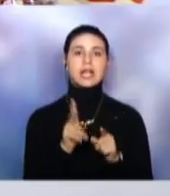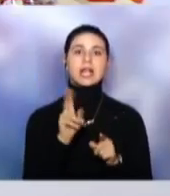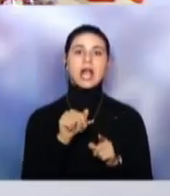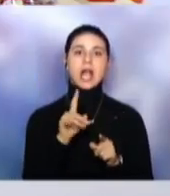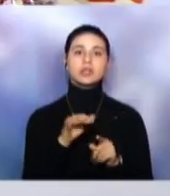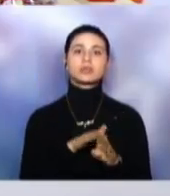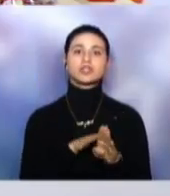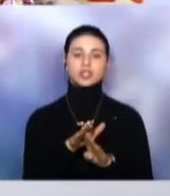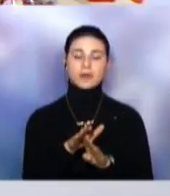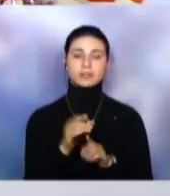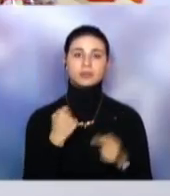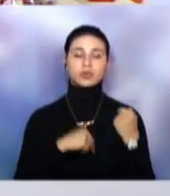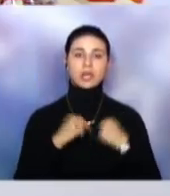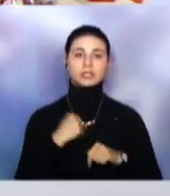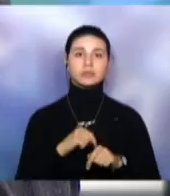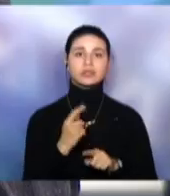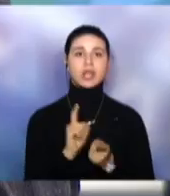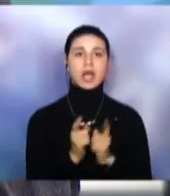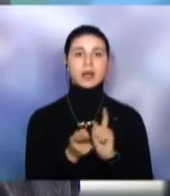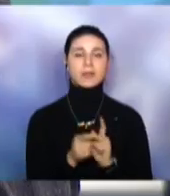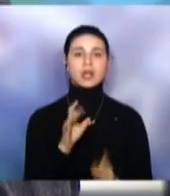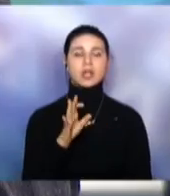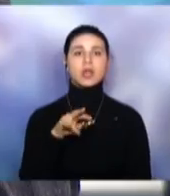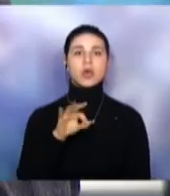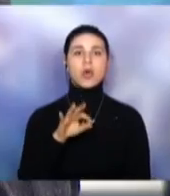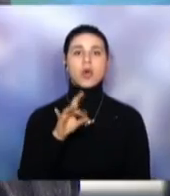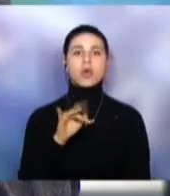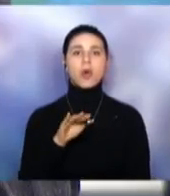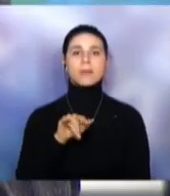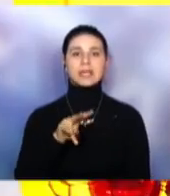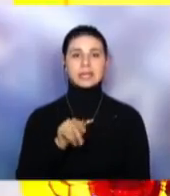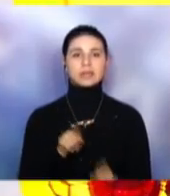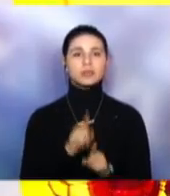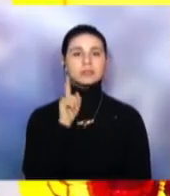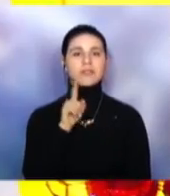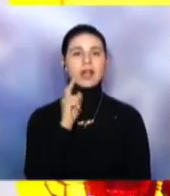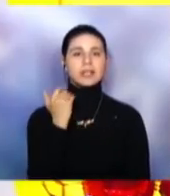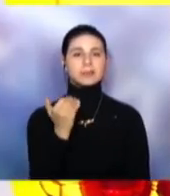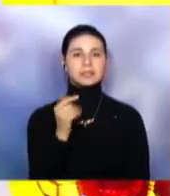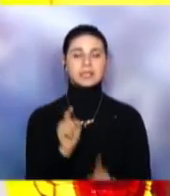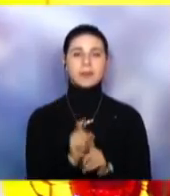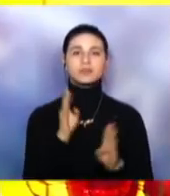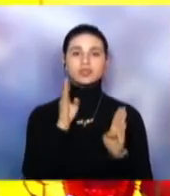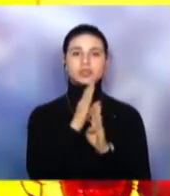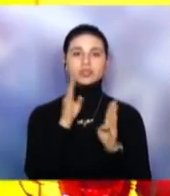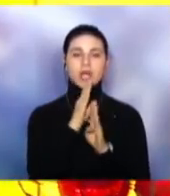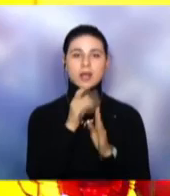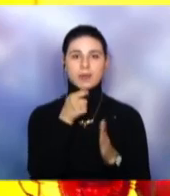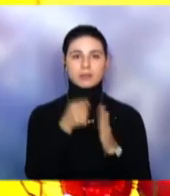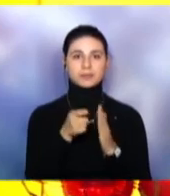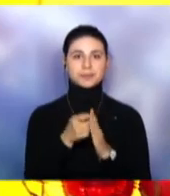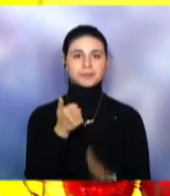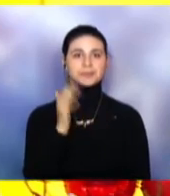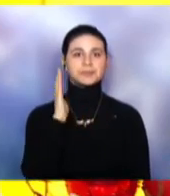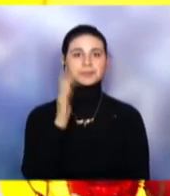კალიუმს შეავსებს ორგანიზმში, არამედ ქლოროფილს შეიტანს, რაც ჟანგბადით უჯრედების მომარაგება შეუწყობს ხელს.